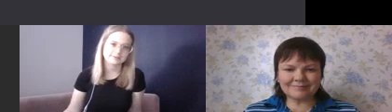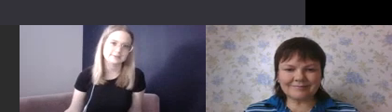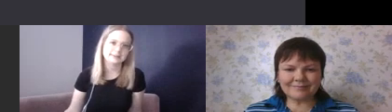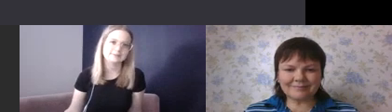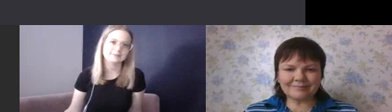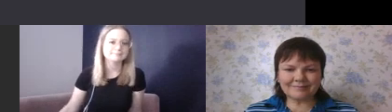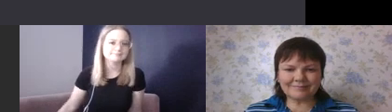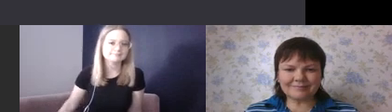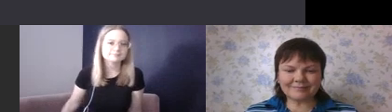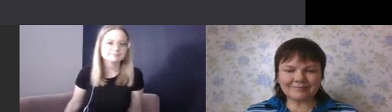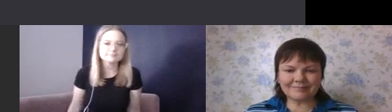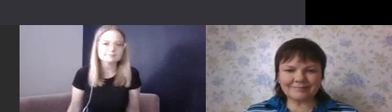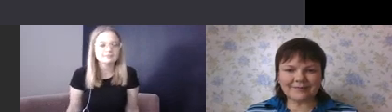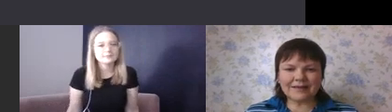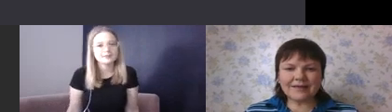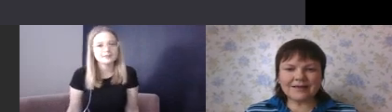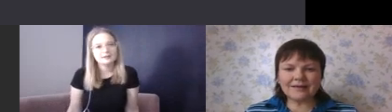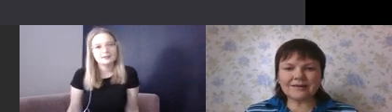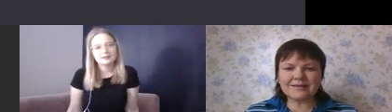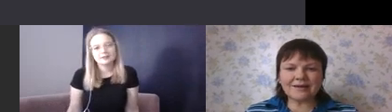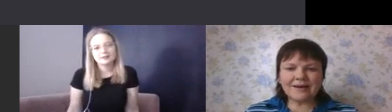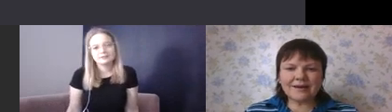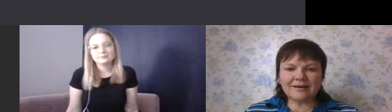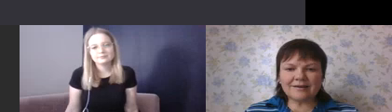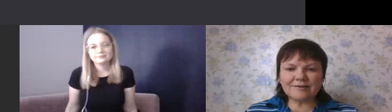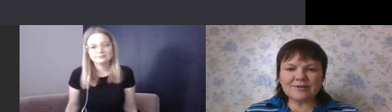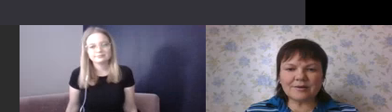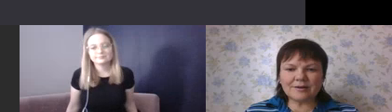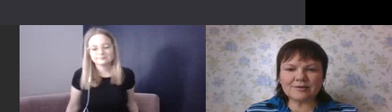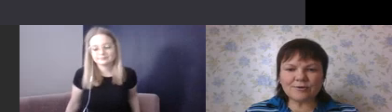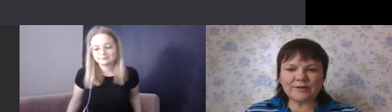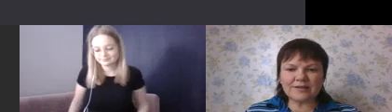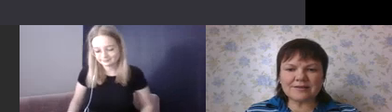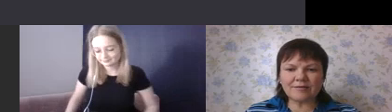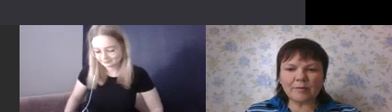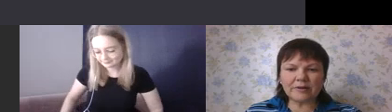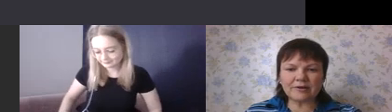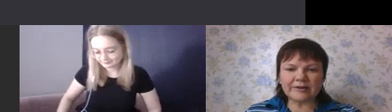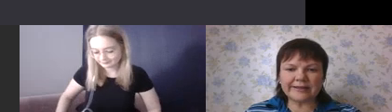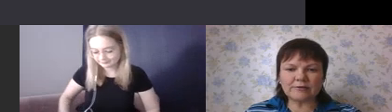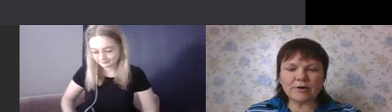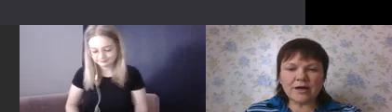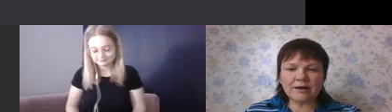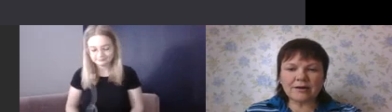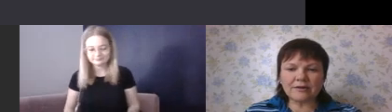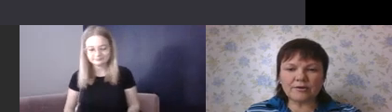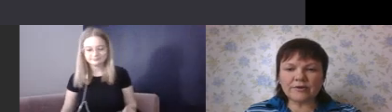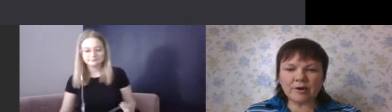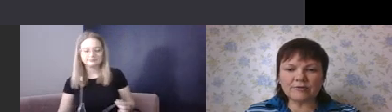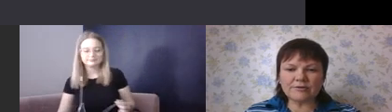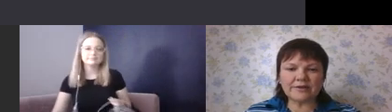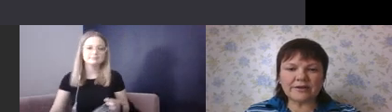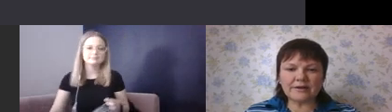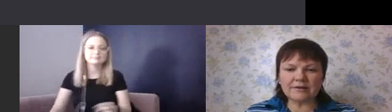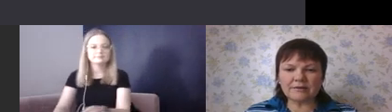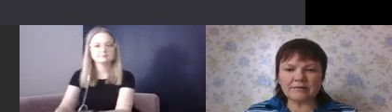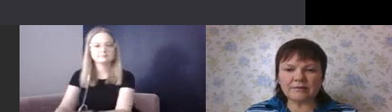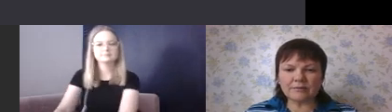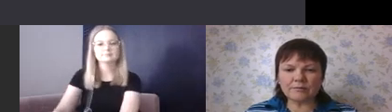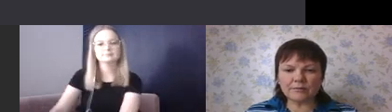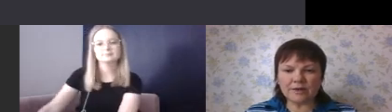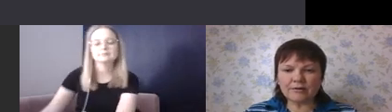põhjalikuks, see on see kõige võti. Ja siin nagu siin sooviti seda vabatahtliku töövõimalust